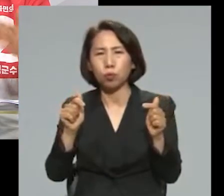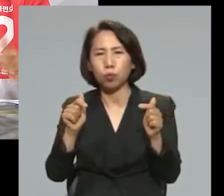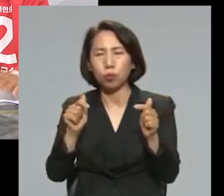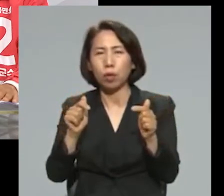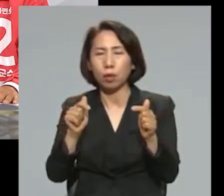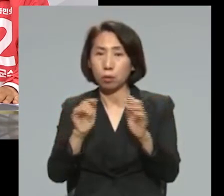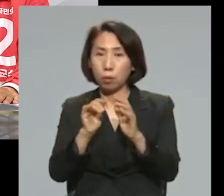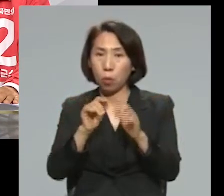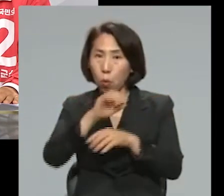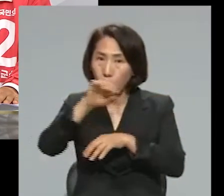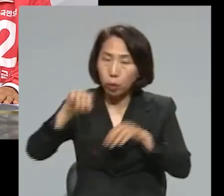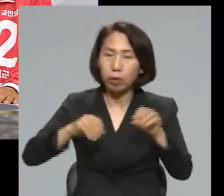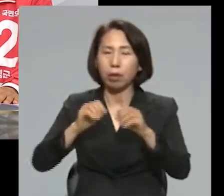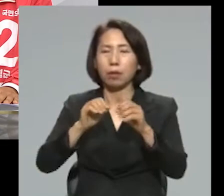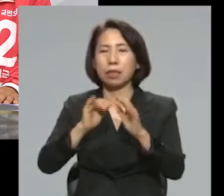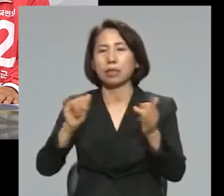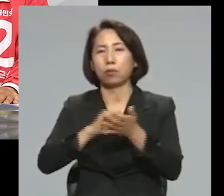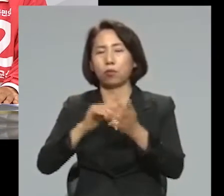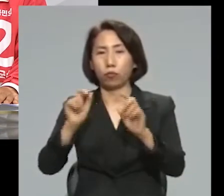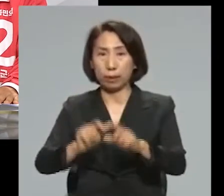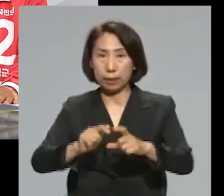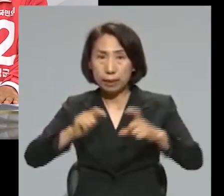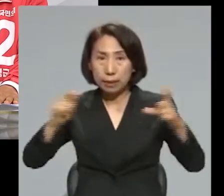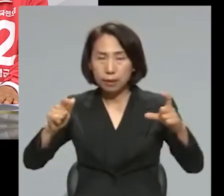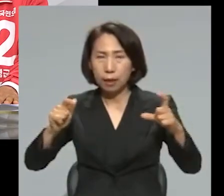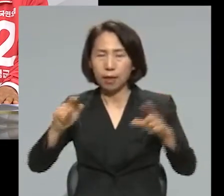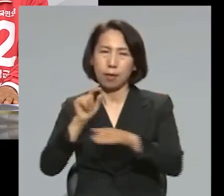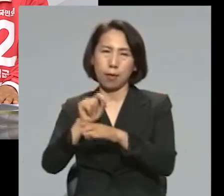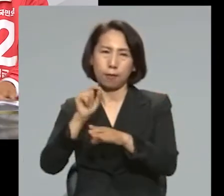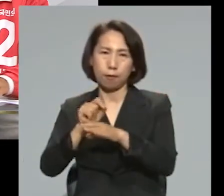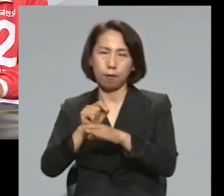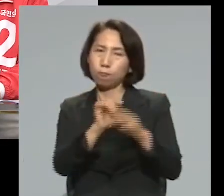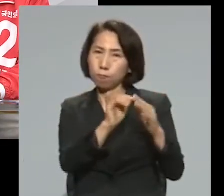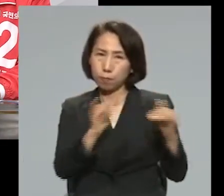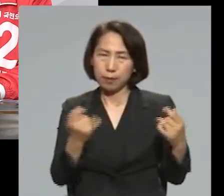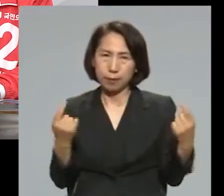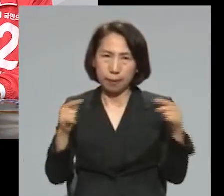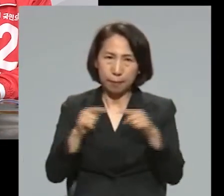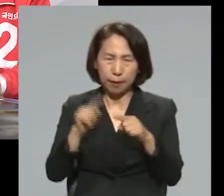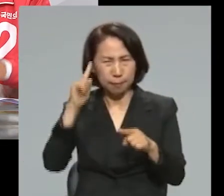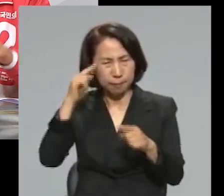인구를 어떻게 늘리느냐의 모든 행정력과 국민들과